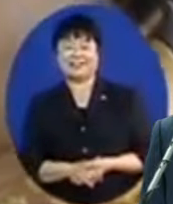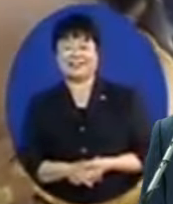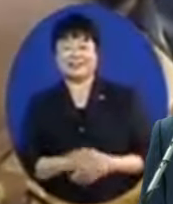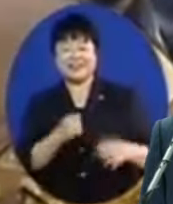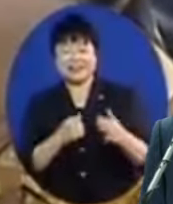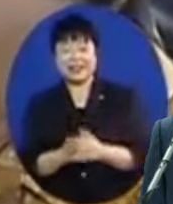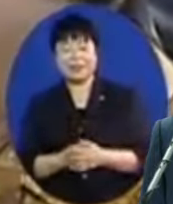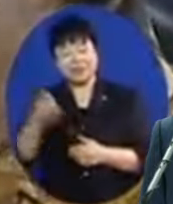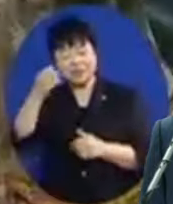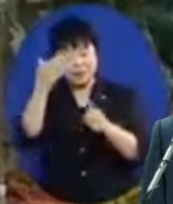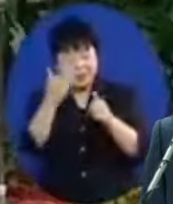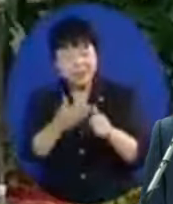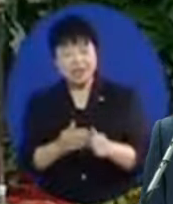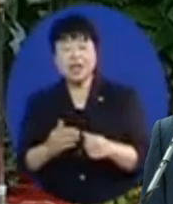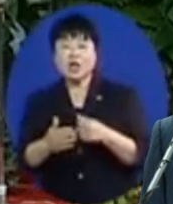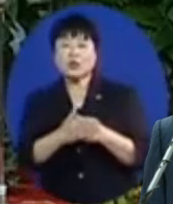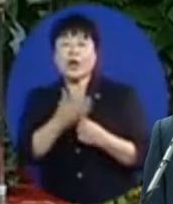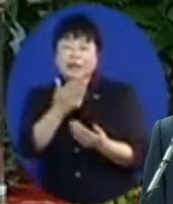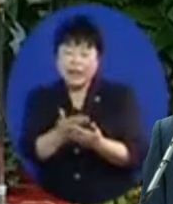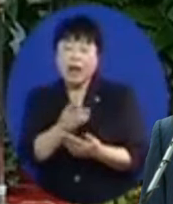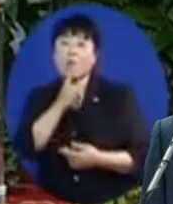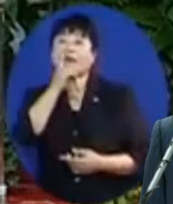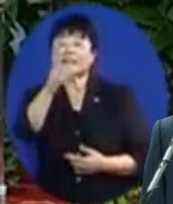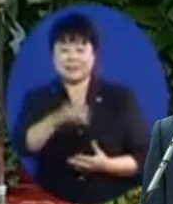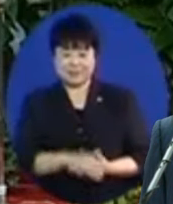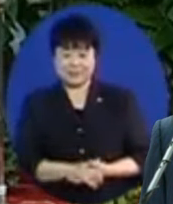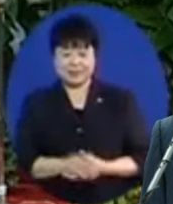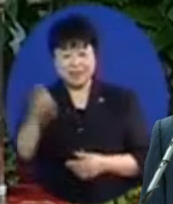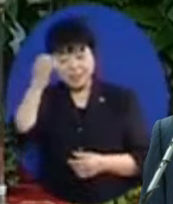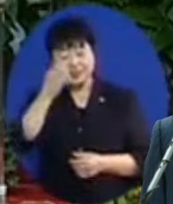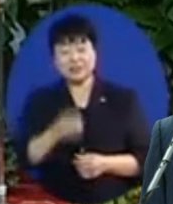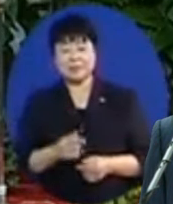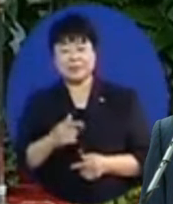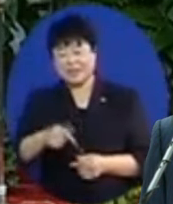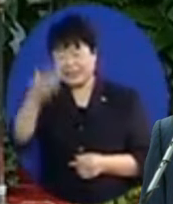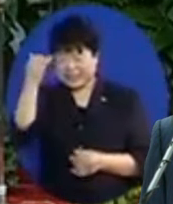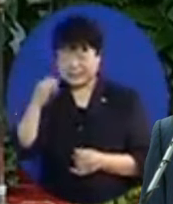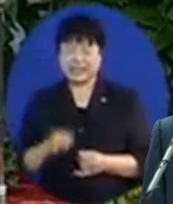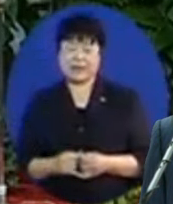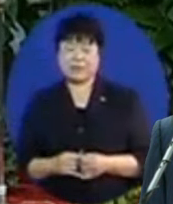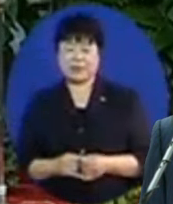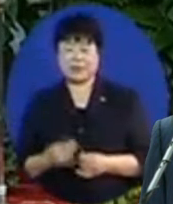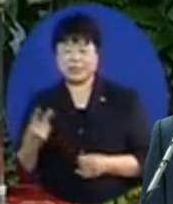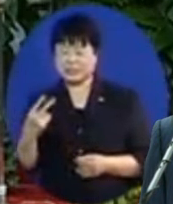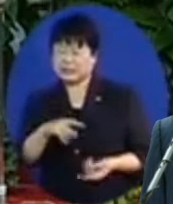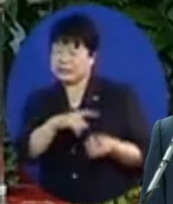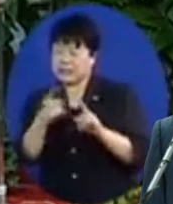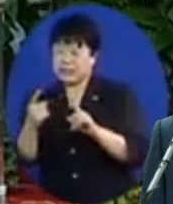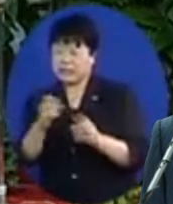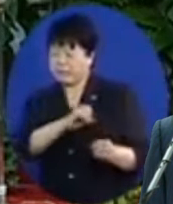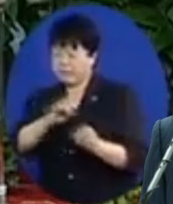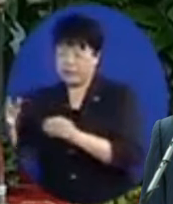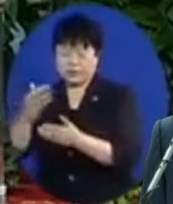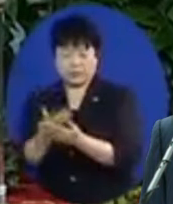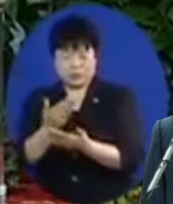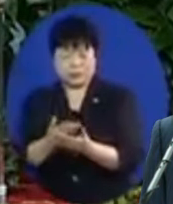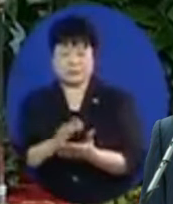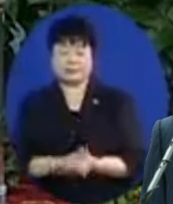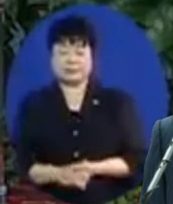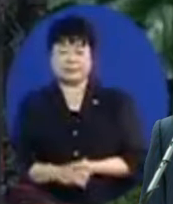그러므로 여러분이 성령께 자꾸 도움을 구해야 되는 것입니다. 성령님 또 옛사람이 살아 일어나니 옛사람을 벗어버리게 하여